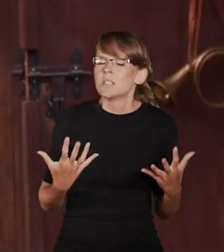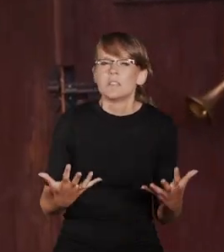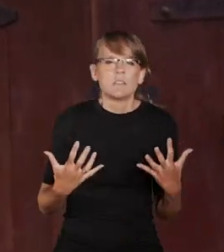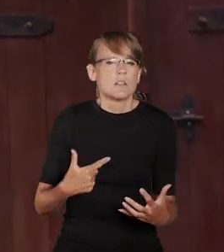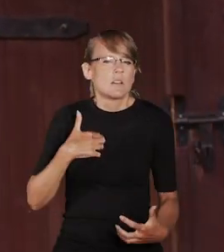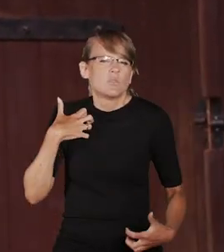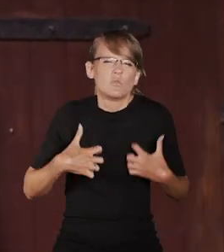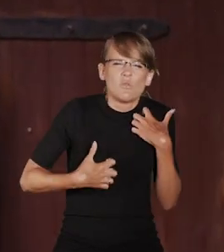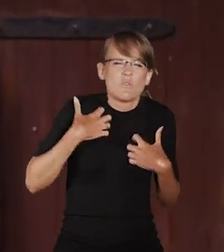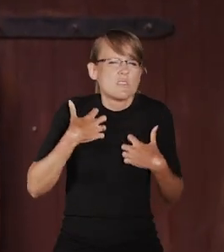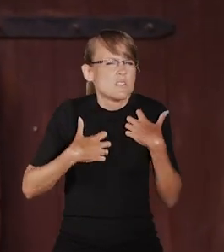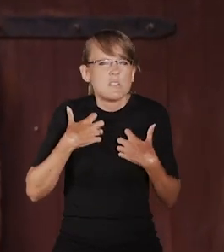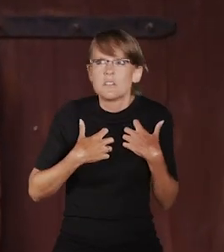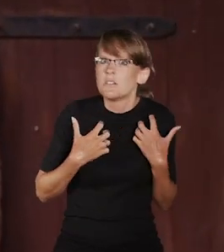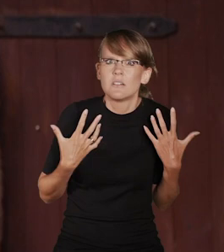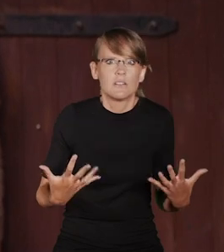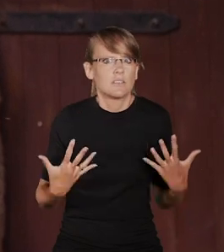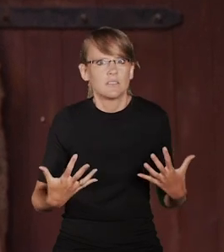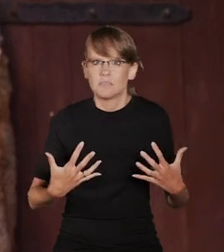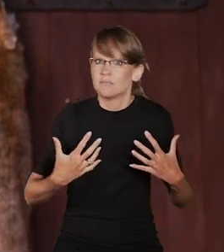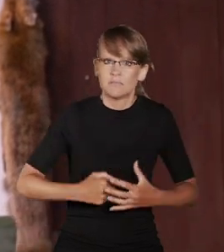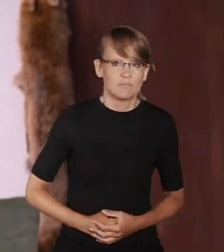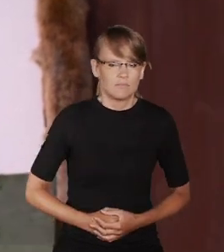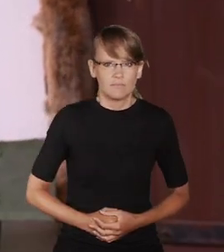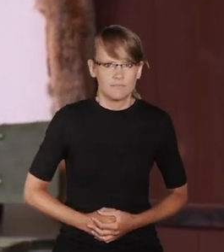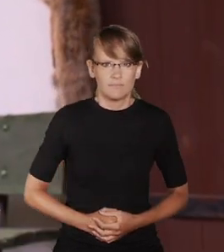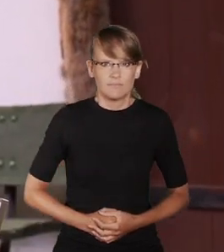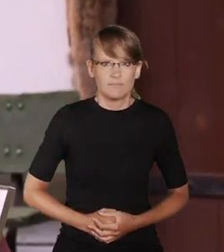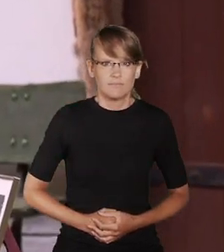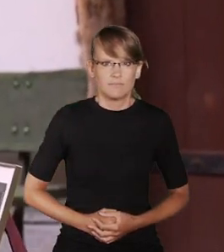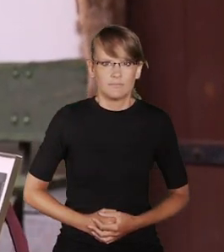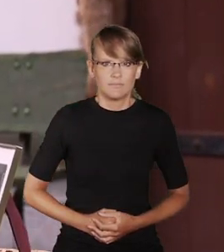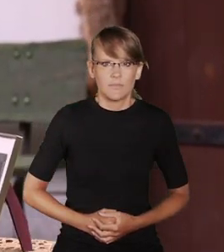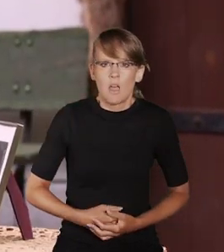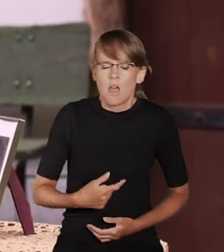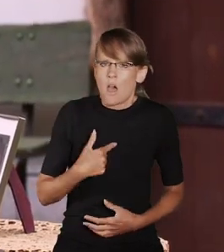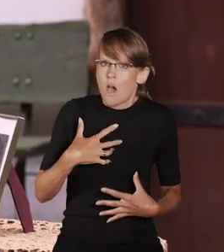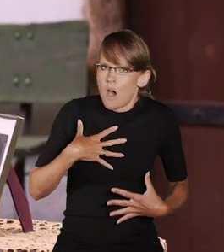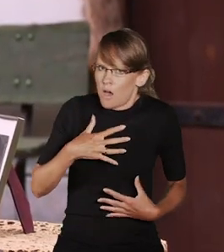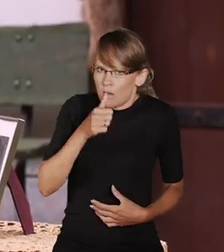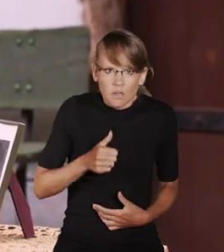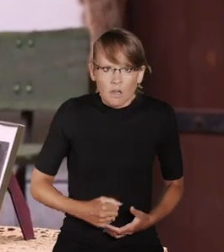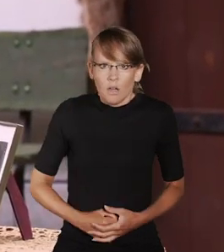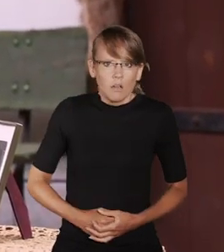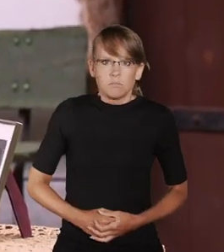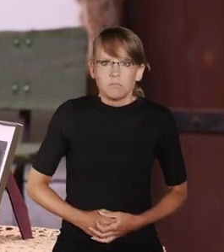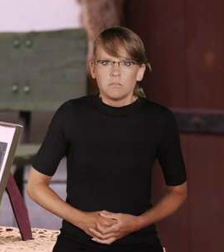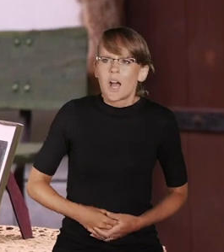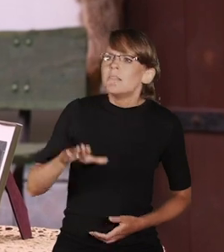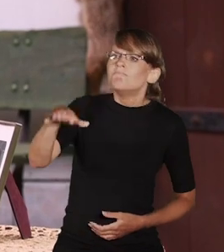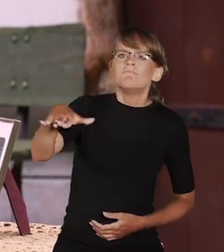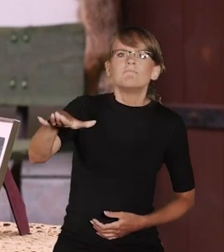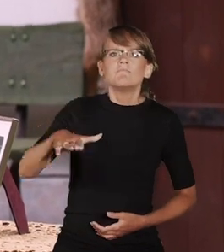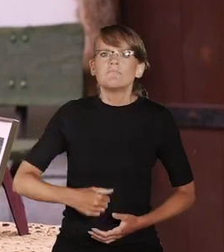będę siedział, dopóki mi nie zapłaci. O, tak, siedział. Tak. O, tak. Tak jestem zły. Tak